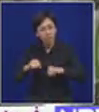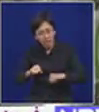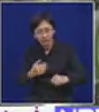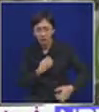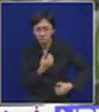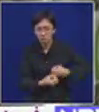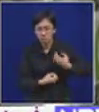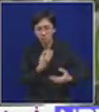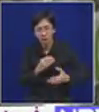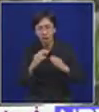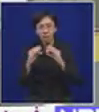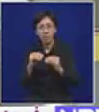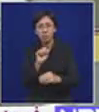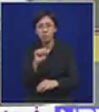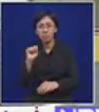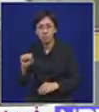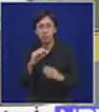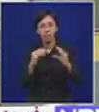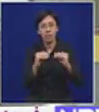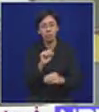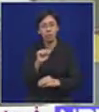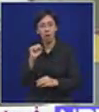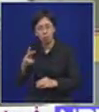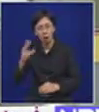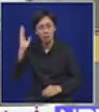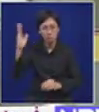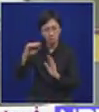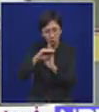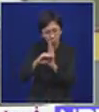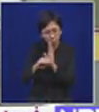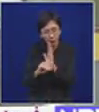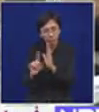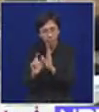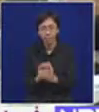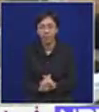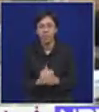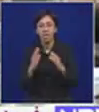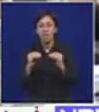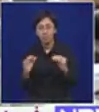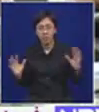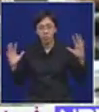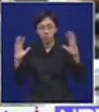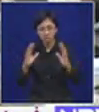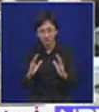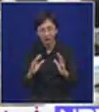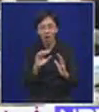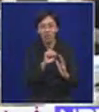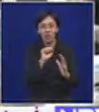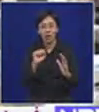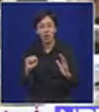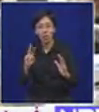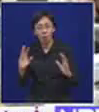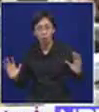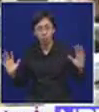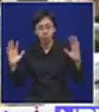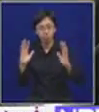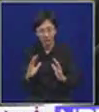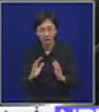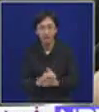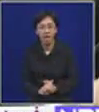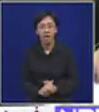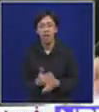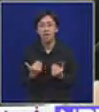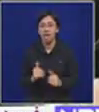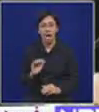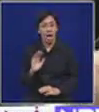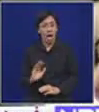ที่ประชุมทั้งสภาผู้แทนราษฎรและวุฒิสภาหรือที่ประชุมร่วมกันของสภาทั้งสองตลอดจนการห้ามมิ